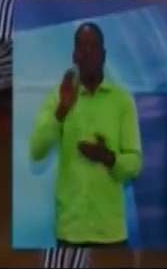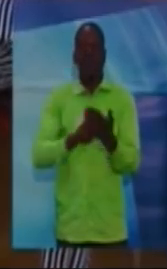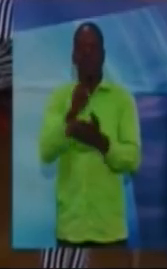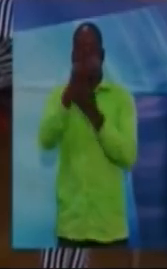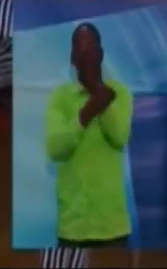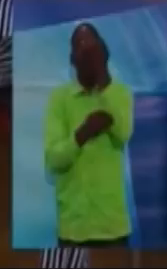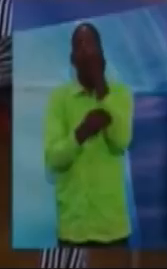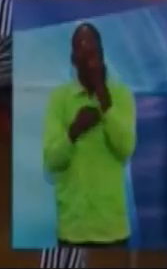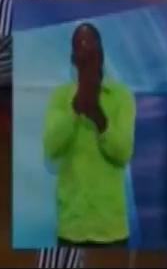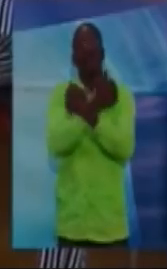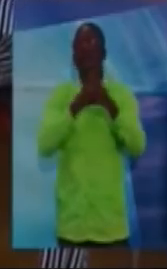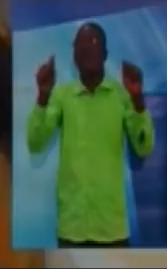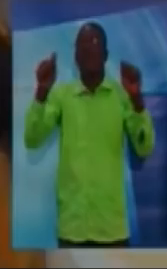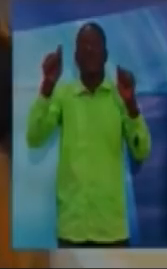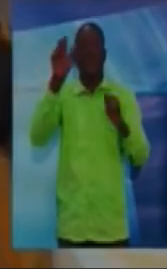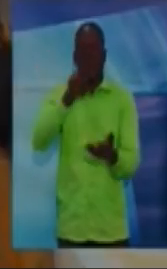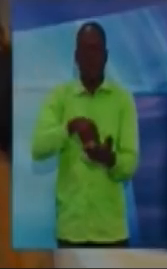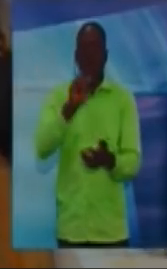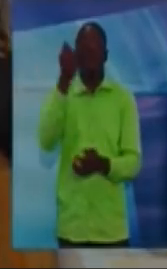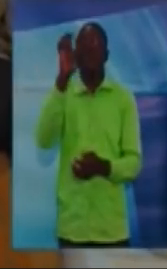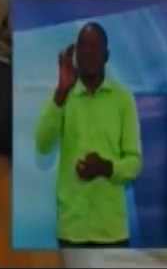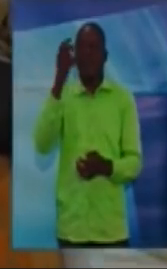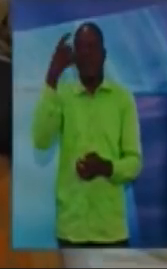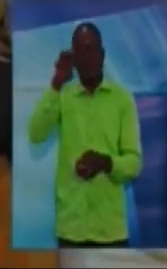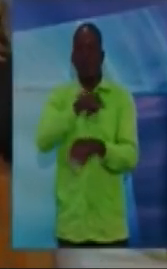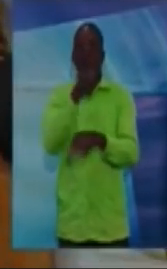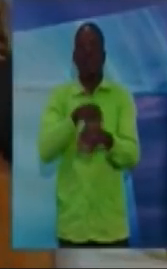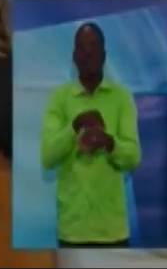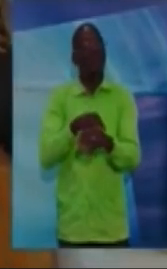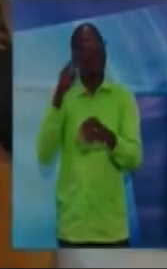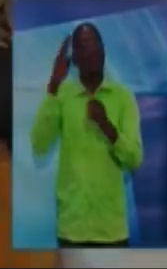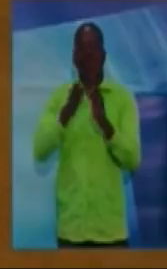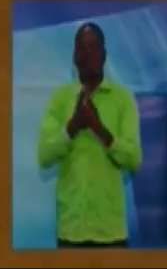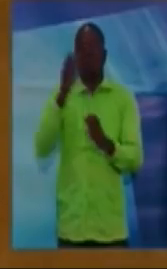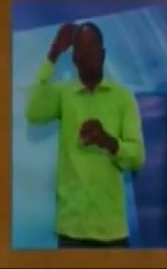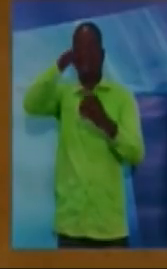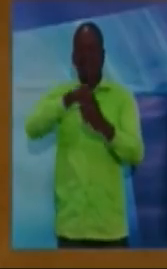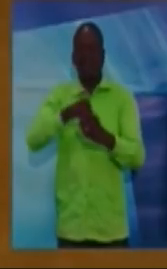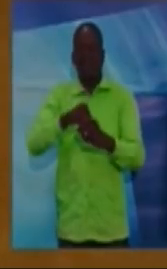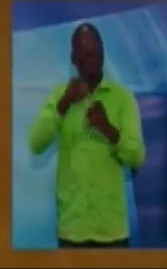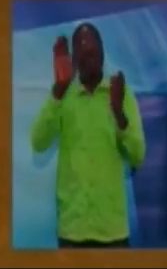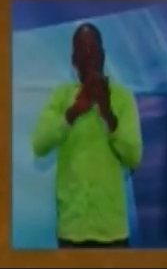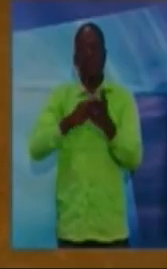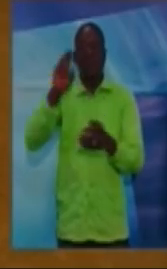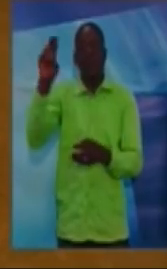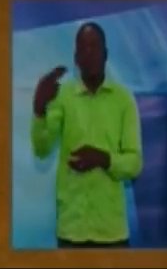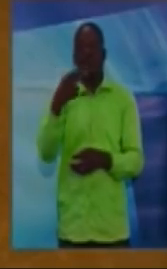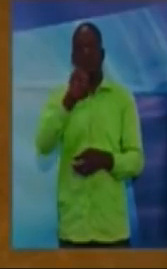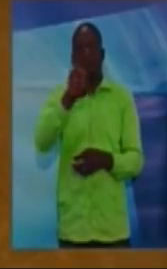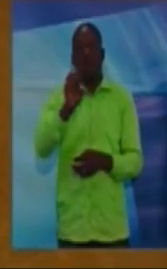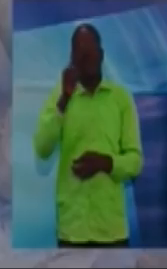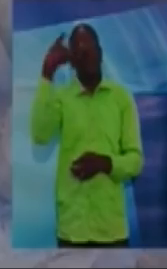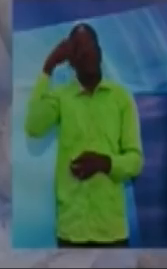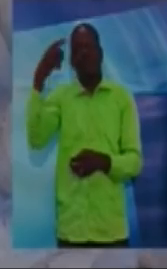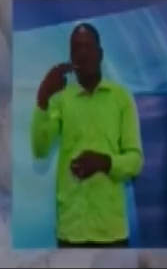est devenue autonome en 2017. Pour le moment, c'est un bâtiment sans clôture, bâti sur une superficie de 202 hectares, qui